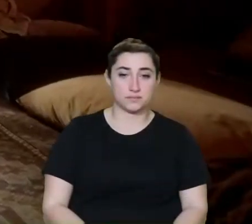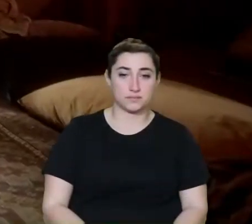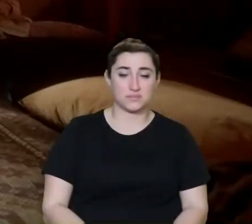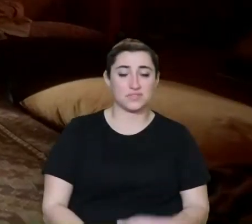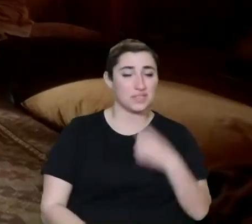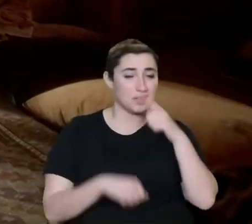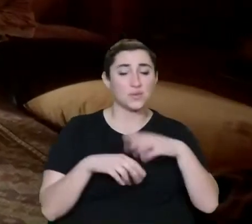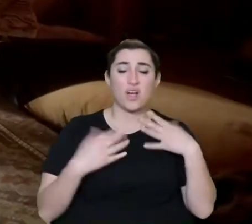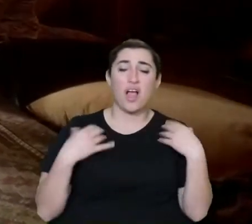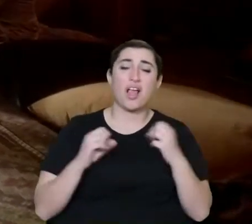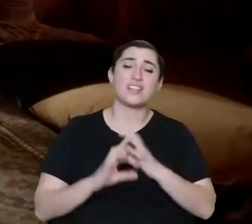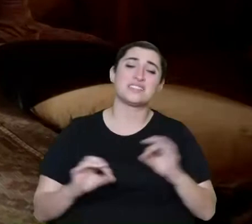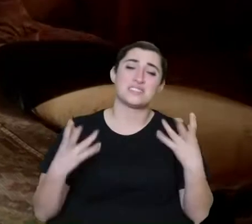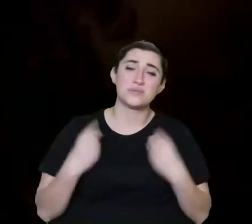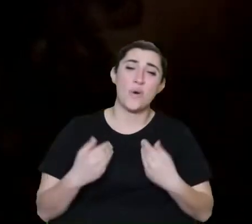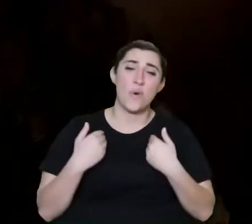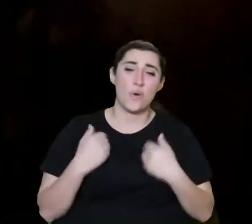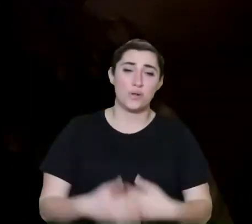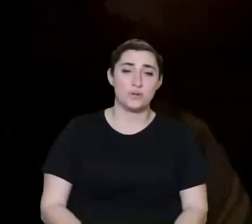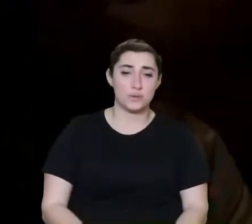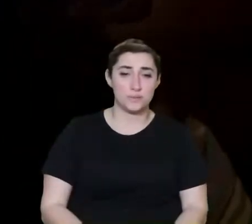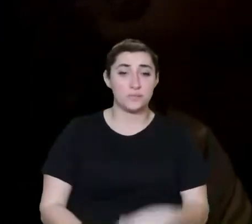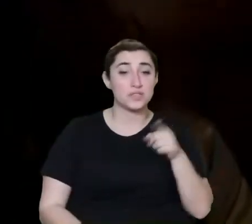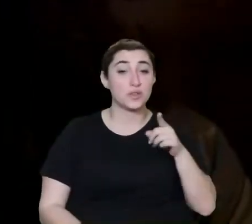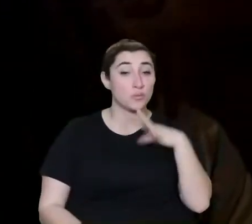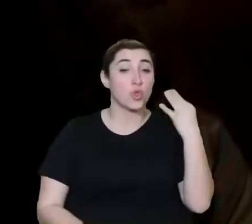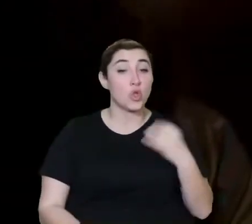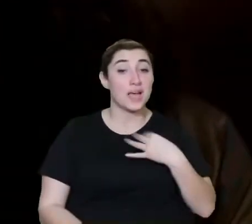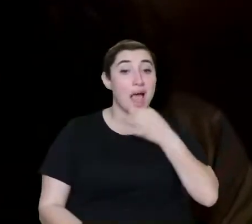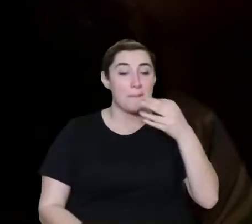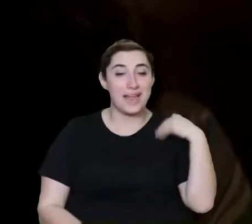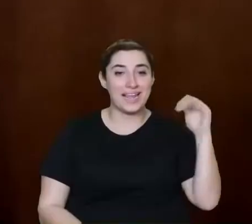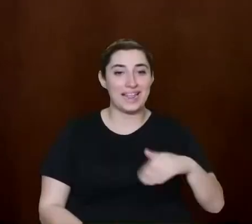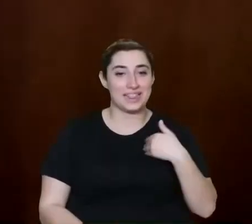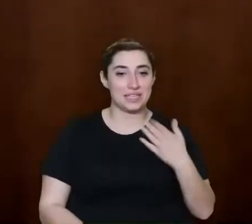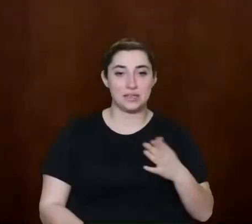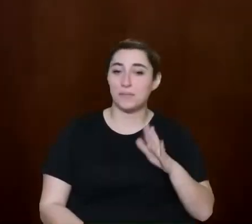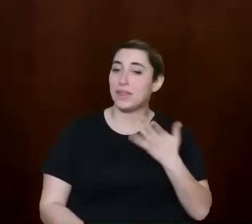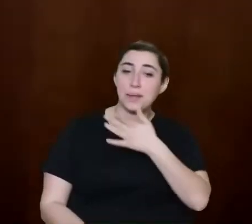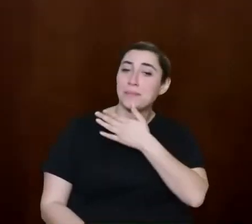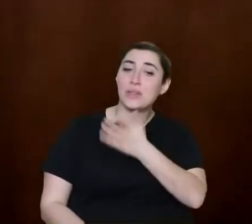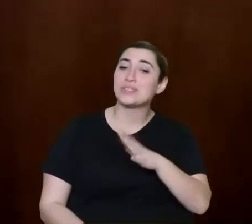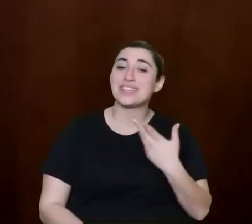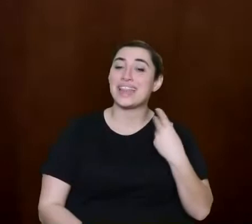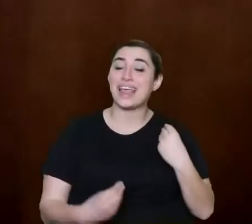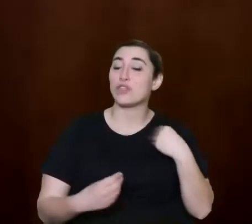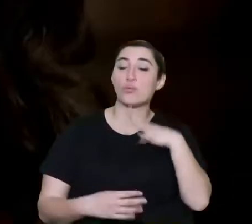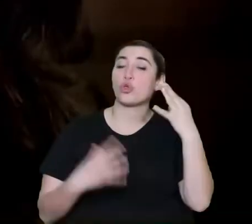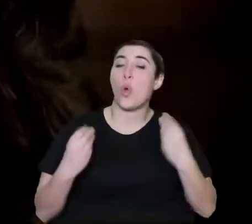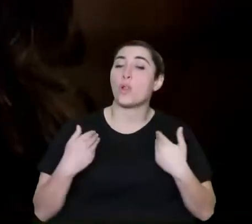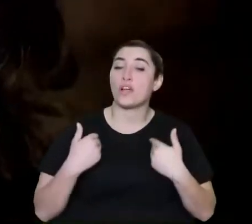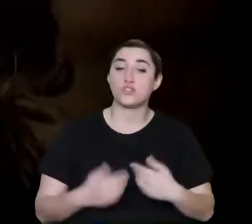İnan pek halsizlik çekerim. Sana mutlu olacağın haberler getirdim. Ne bilirsin ki ne ile mutlu